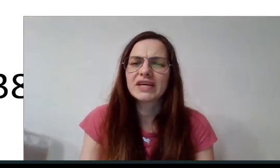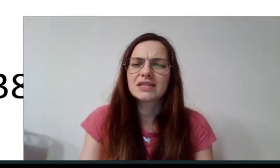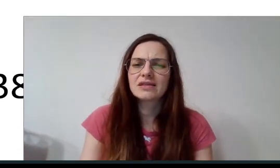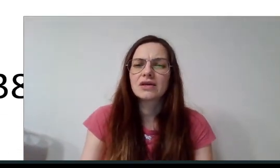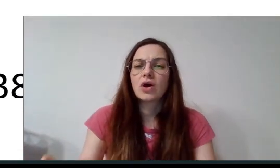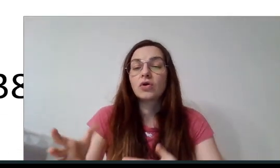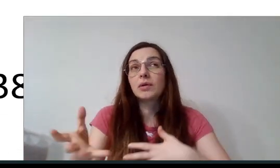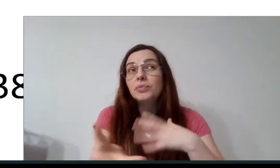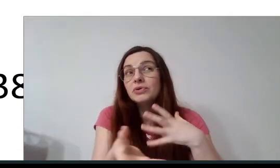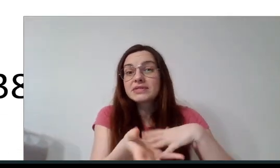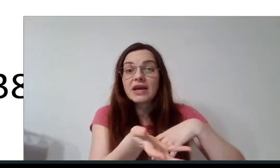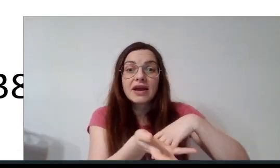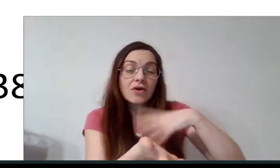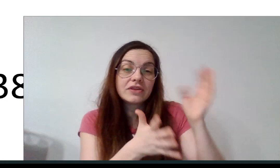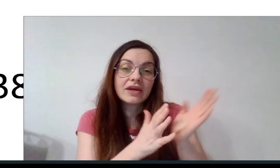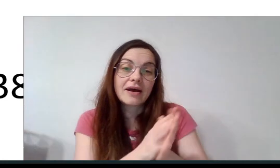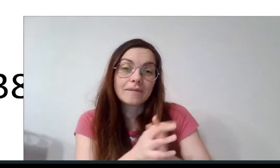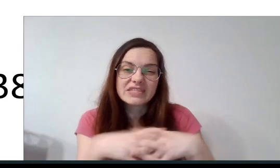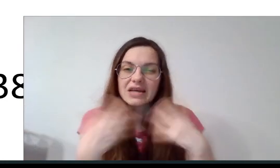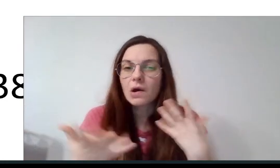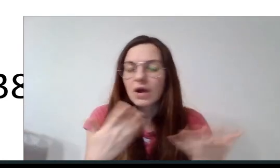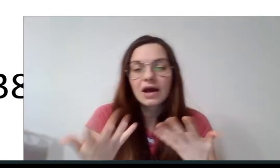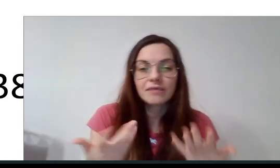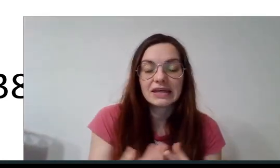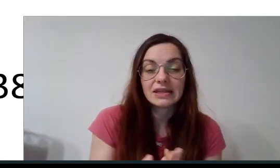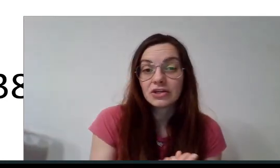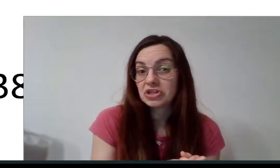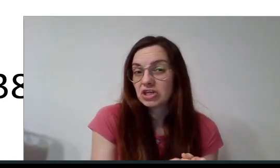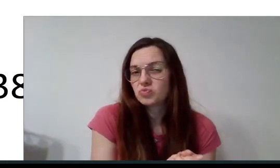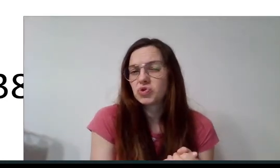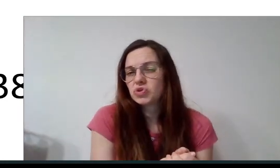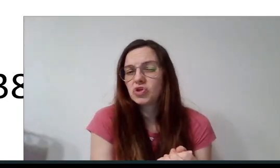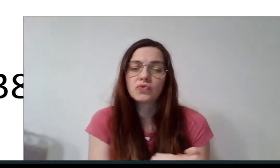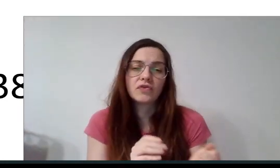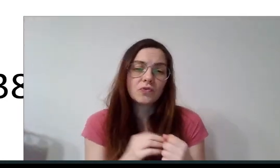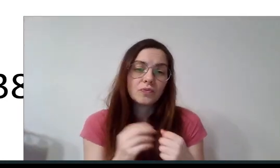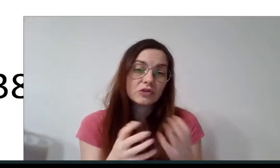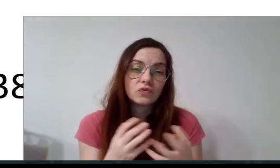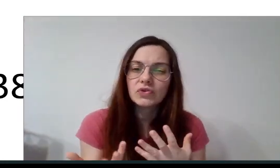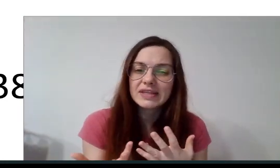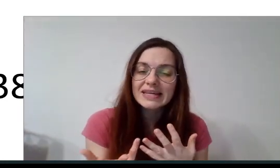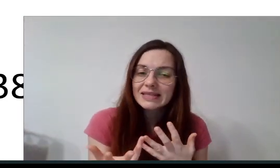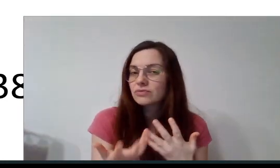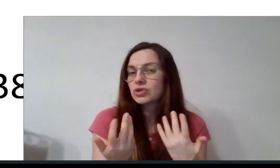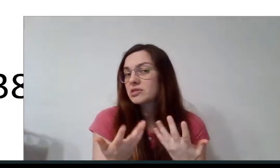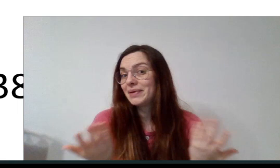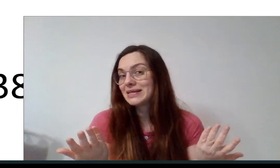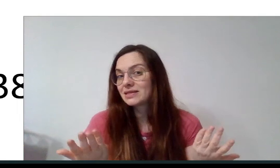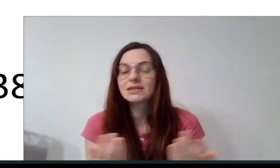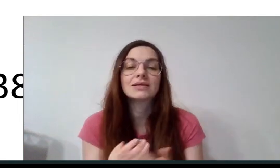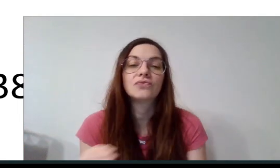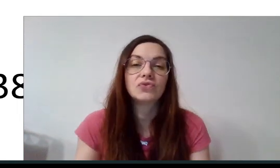Wütend oder böse oder sauer. Neki način da kažemo što si ljut. Warum bist du wütend? Što si